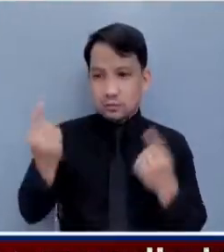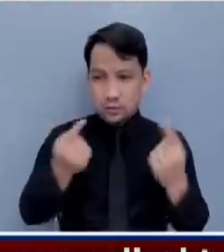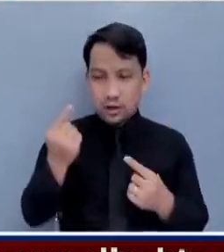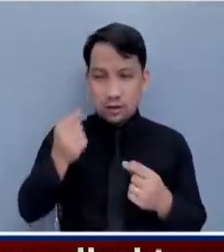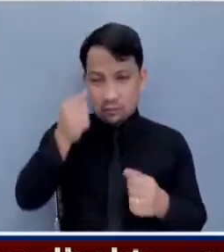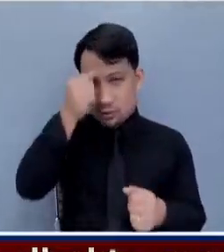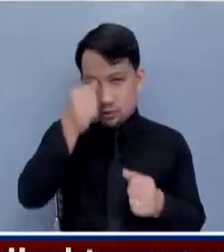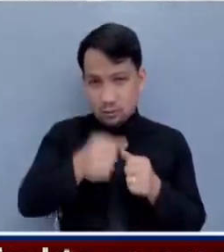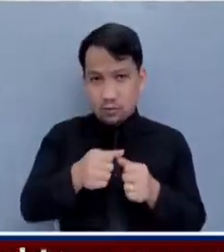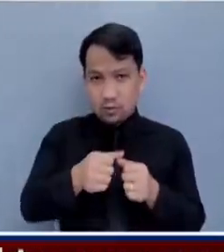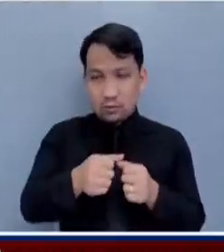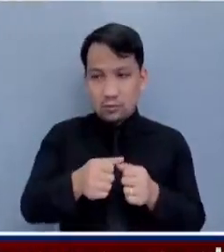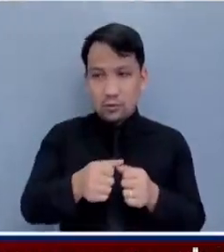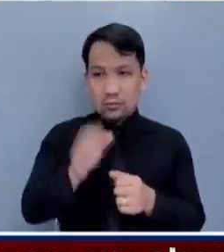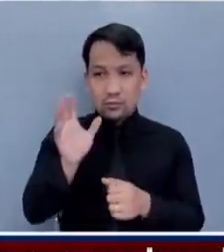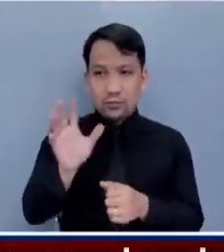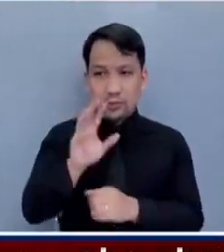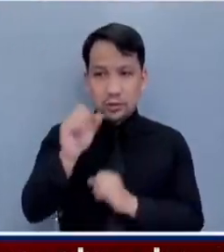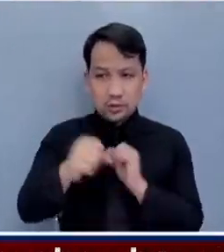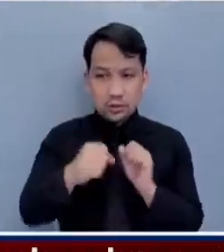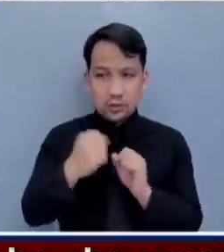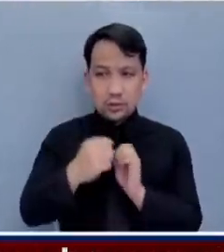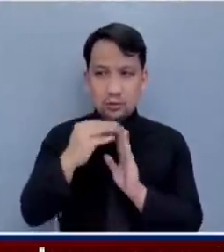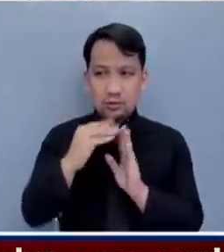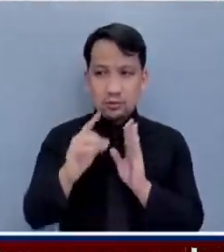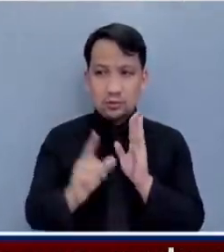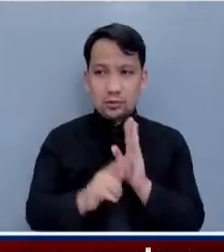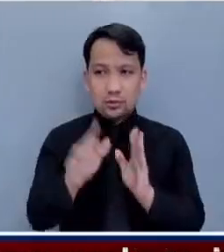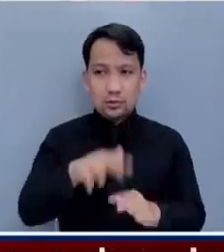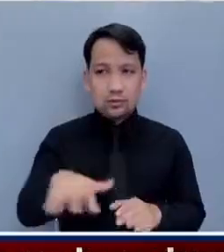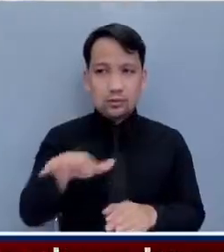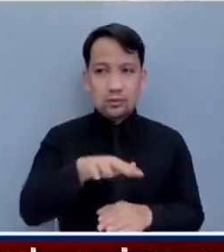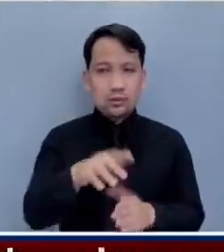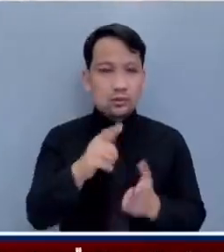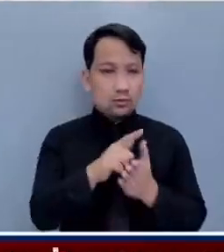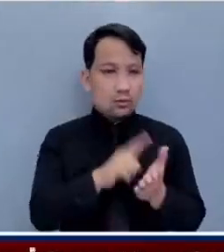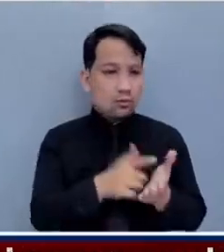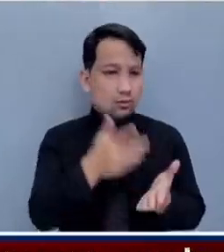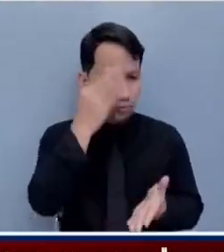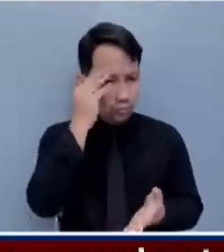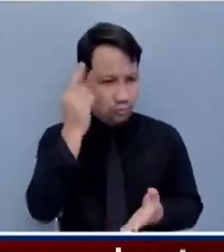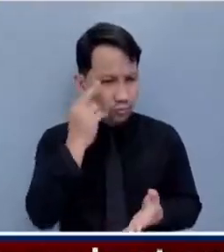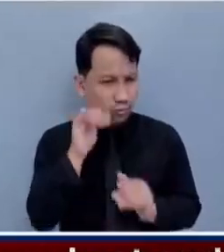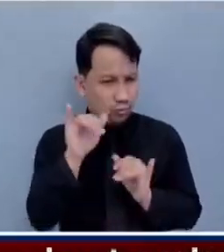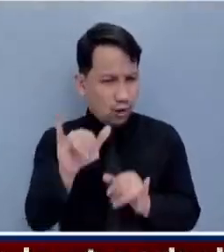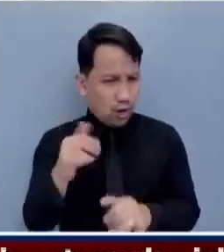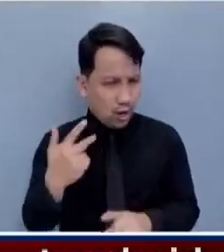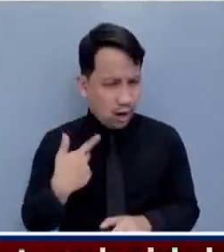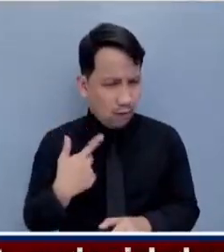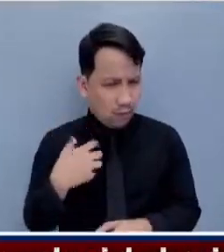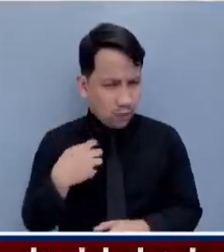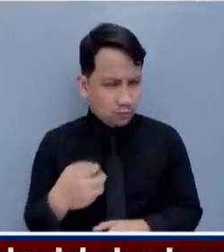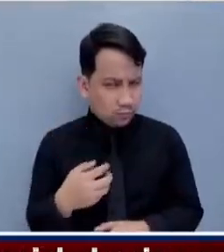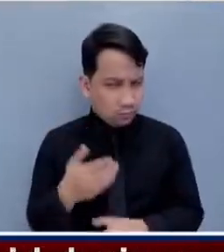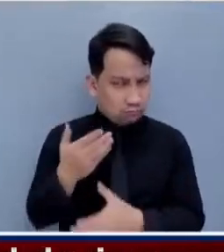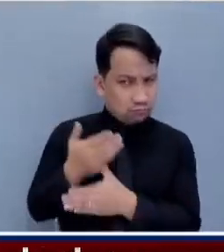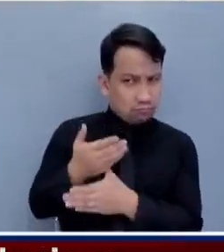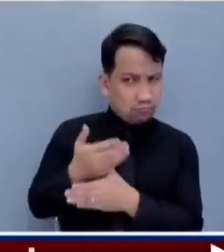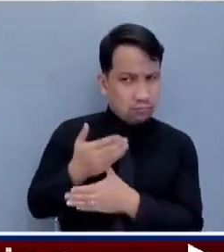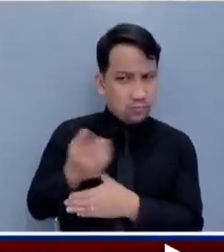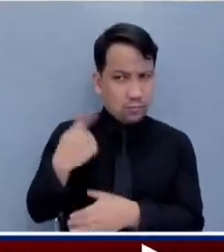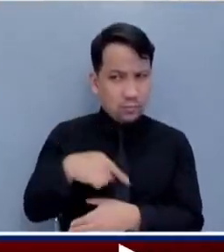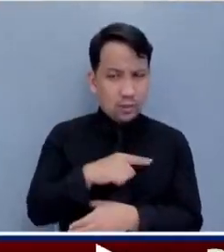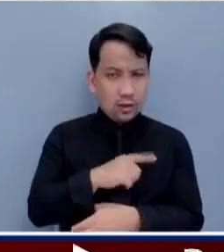the 50th year of martial law and all its lessons. What is the reason for being here? To intimidate us? If this is